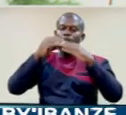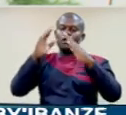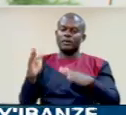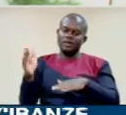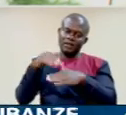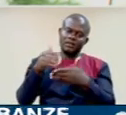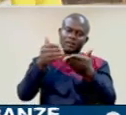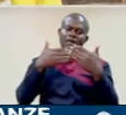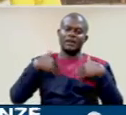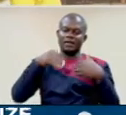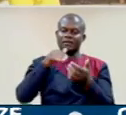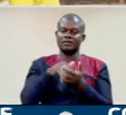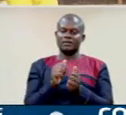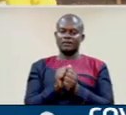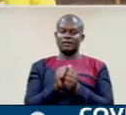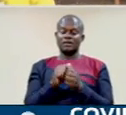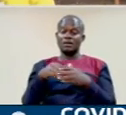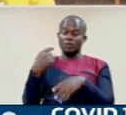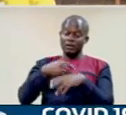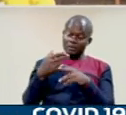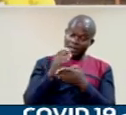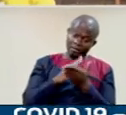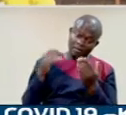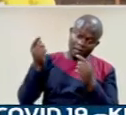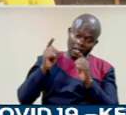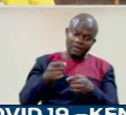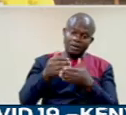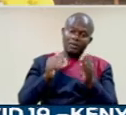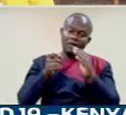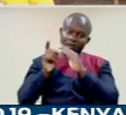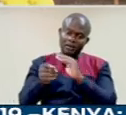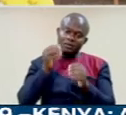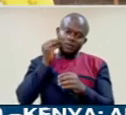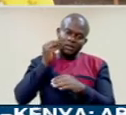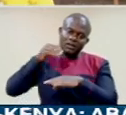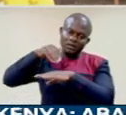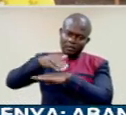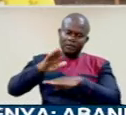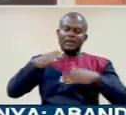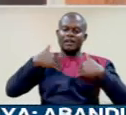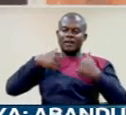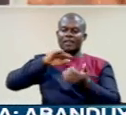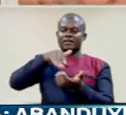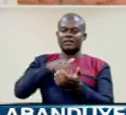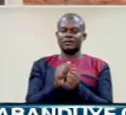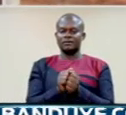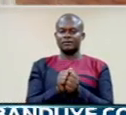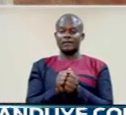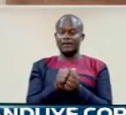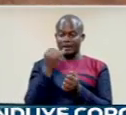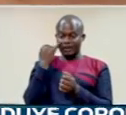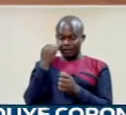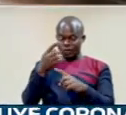bashikiriza ikigo nderabuzima. Muri iyi minsi hari abaje ariko mbere yuko agera mu rugo twamuherezaga ku kigo nderabuzima. Nubwo bimeze gutya